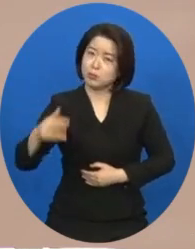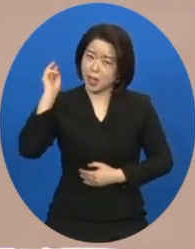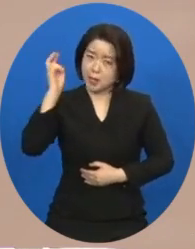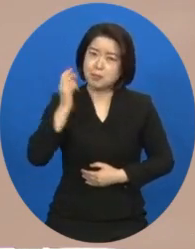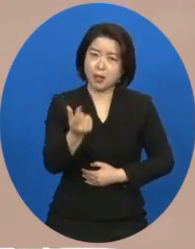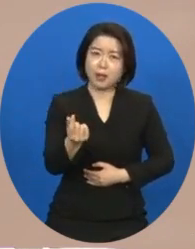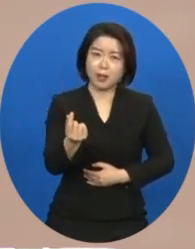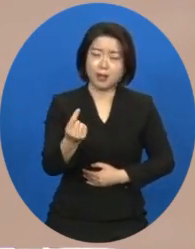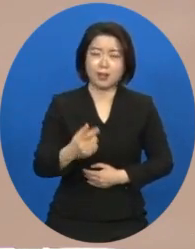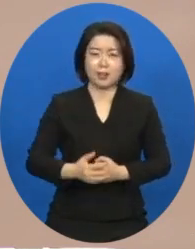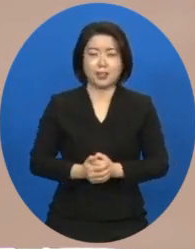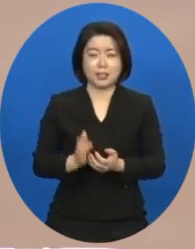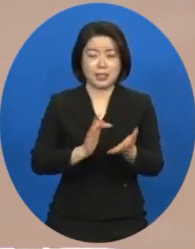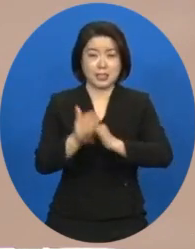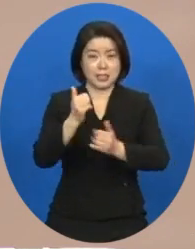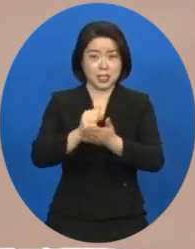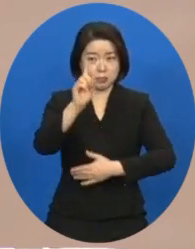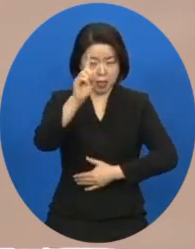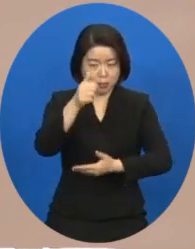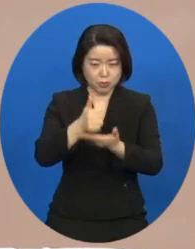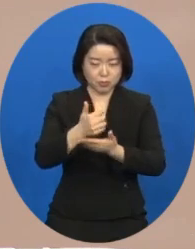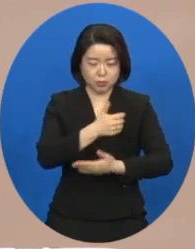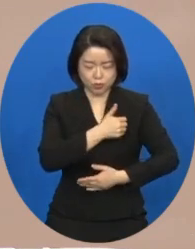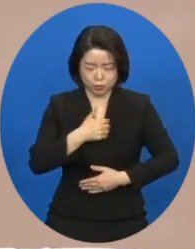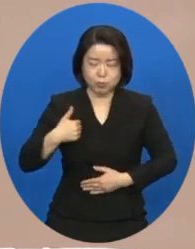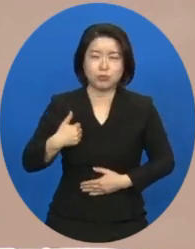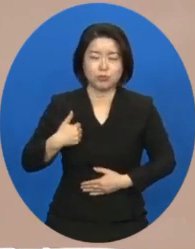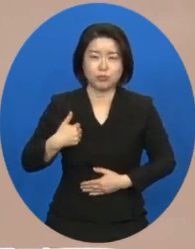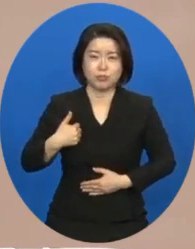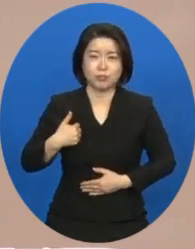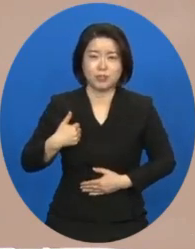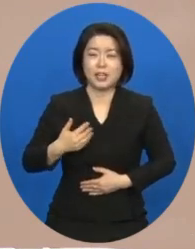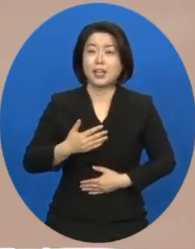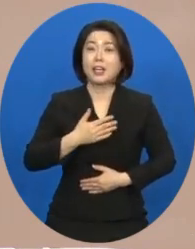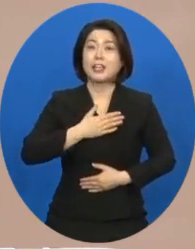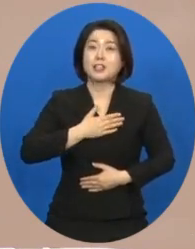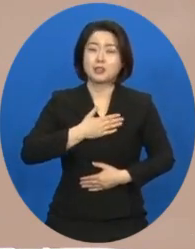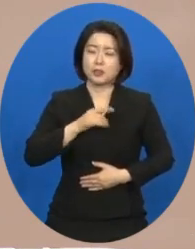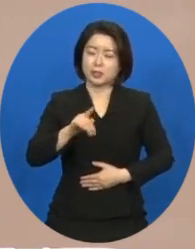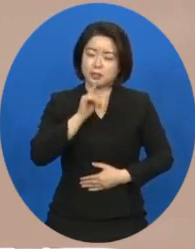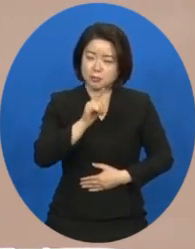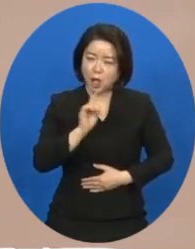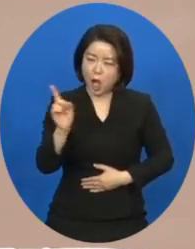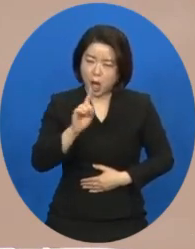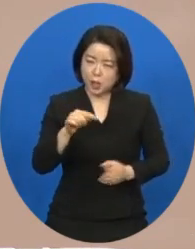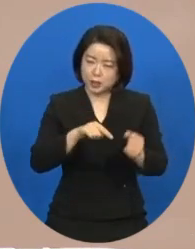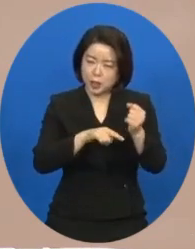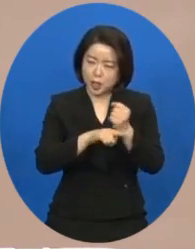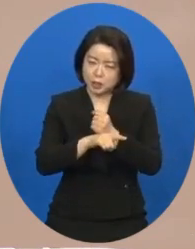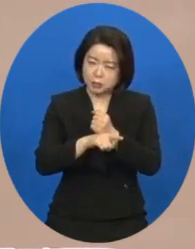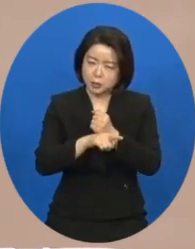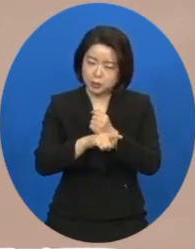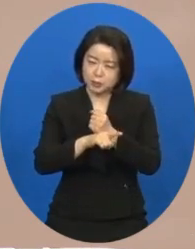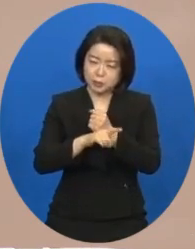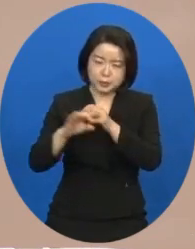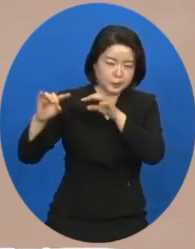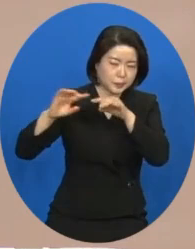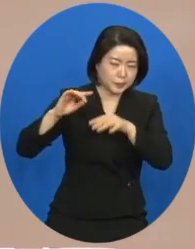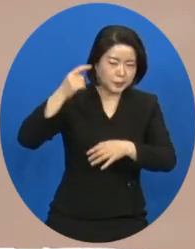거예요. 예수님 한 분이면 충분합니다. 저는 그 말이 어떤 의미로